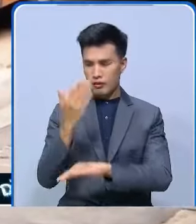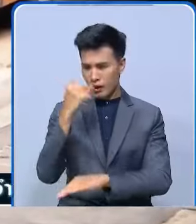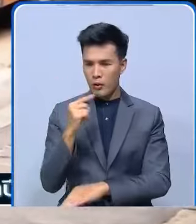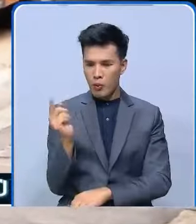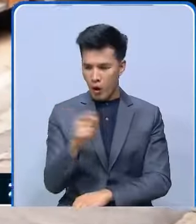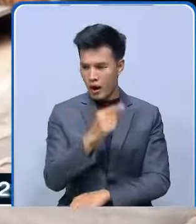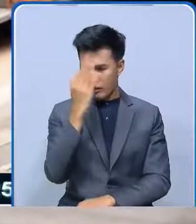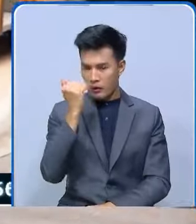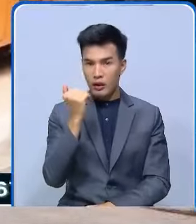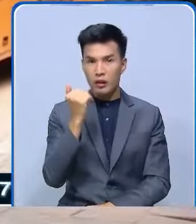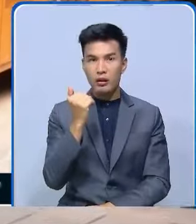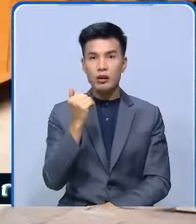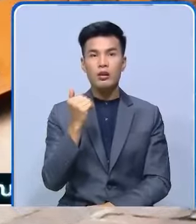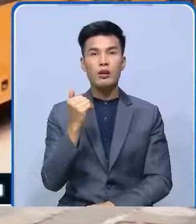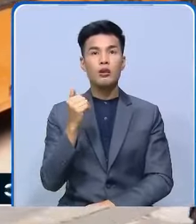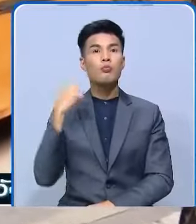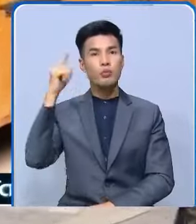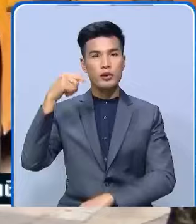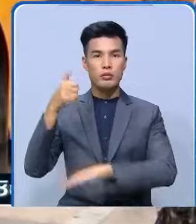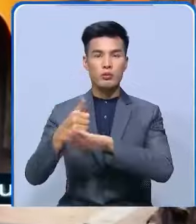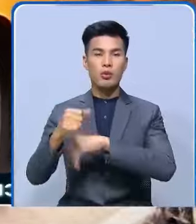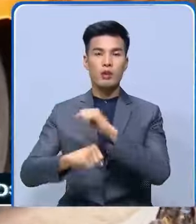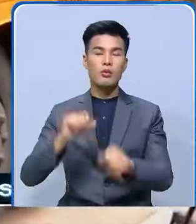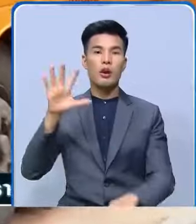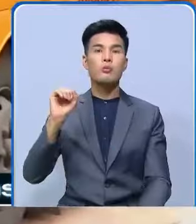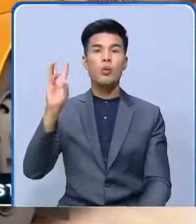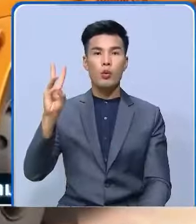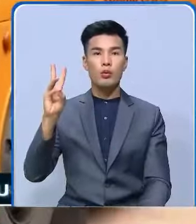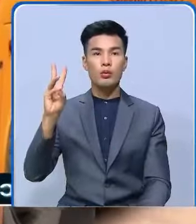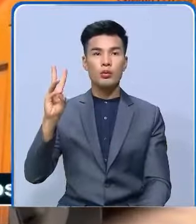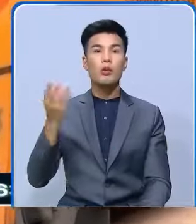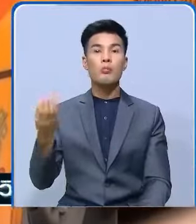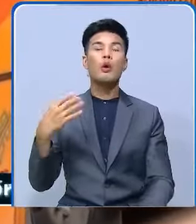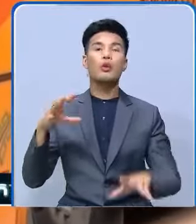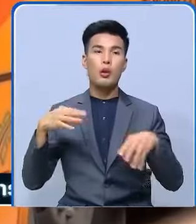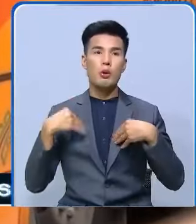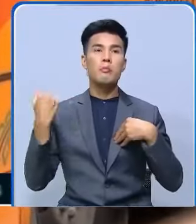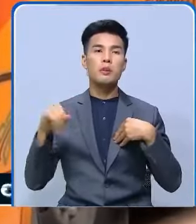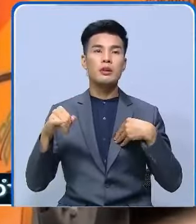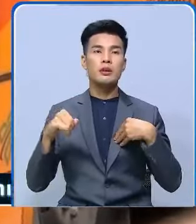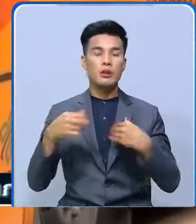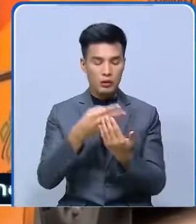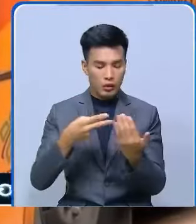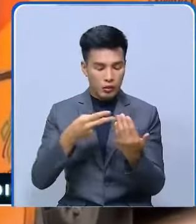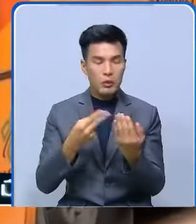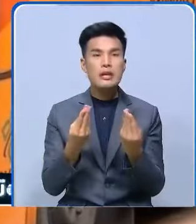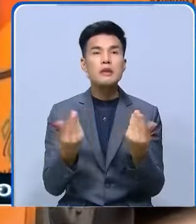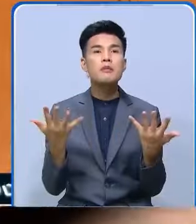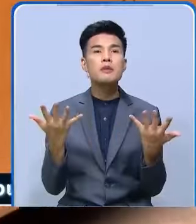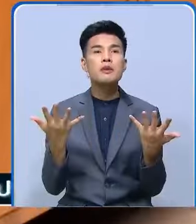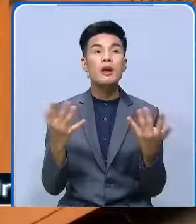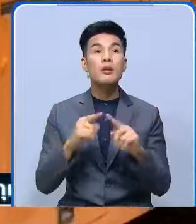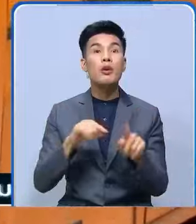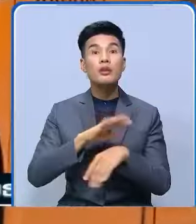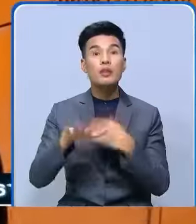งานมั่วซั่แบบนี้เนี่ยมาสอบสวนละเป็นผู้หญิงอายุ 56ปีเบื้องต้นเจ้าตัวก็ยอมรับผิดบอกอ่านข้อความทางไนไม่ละเอียดเองแต่ว่าเหตุการณ์ที่